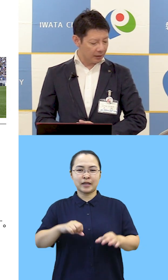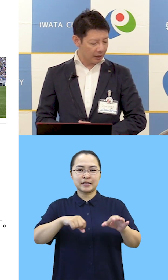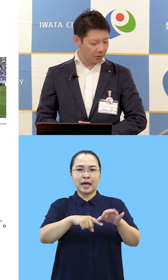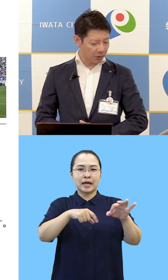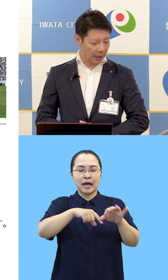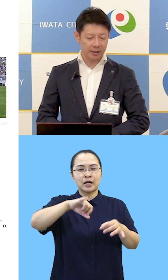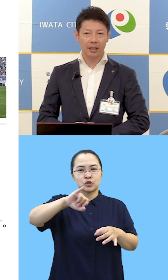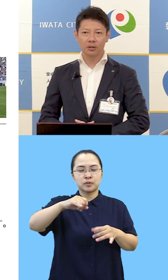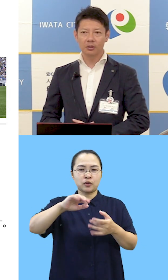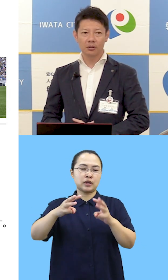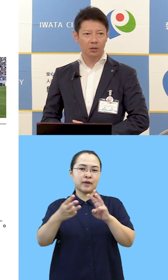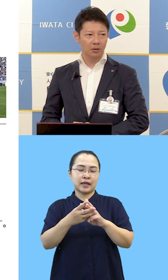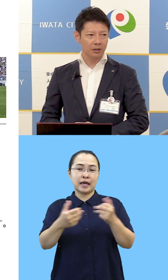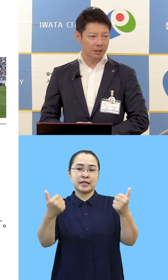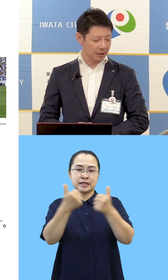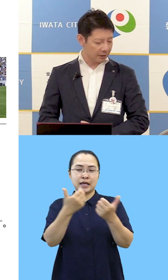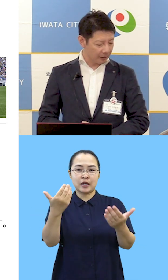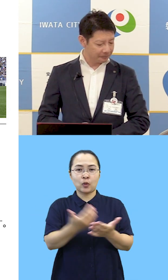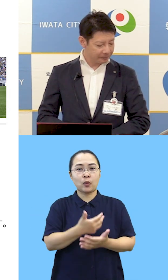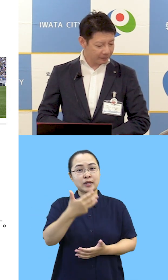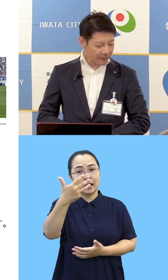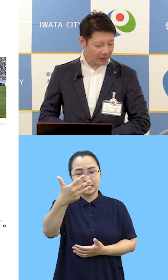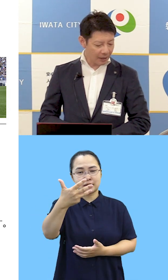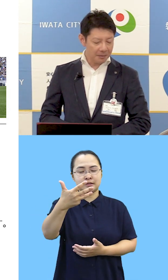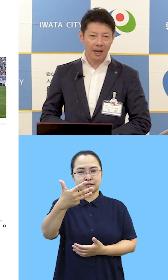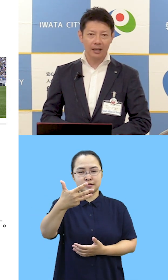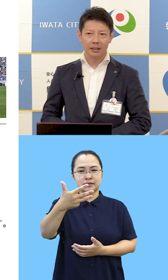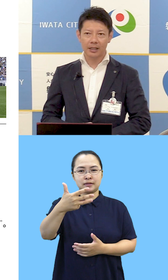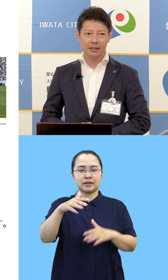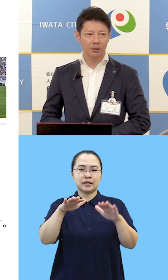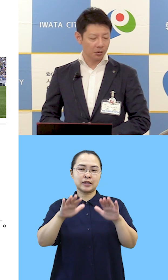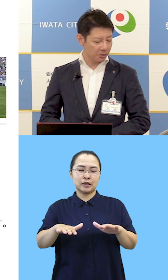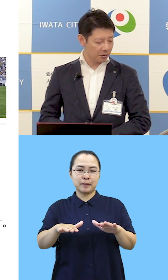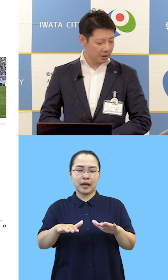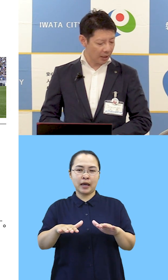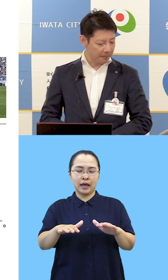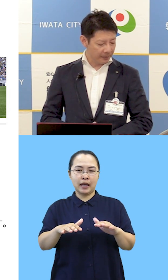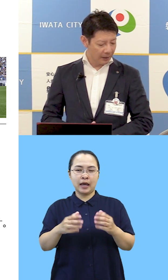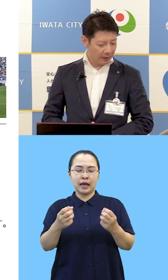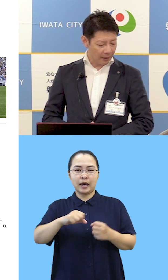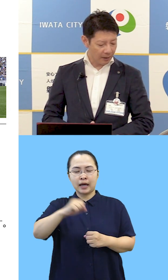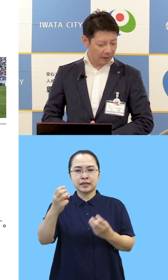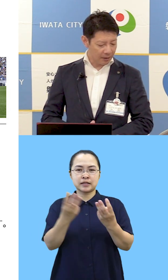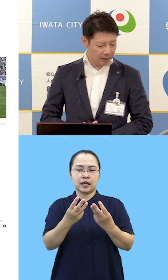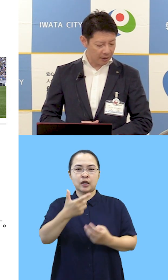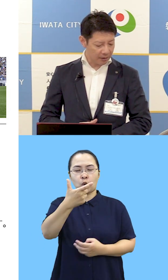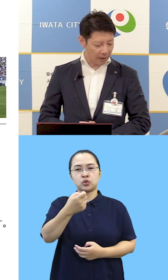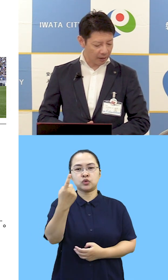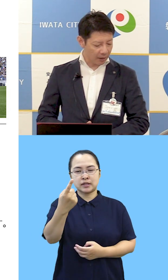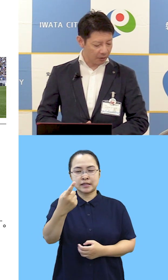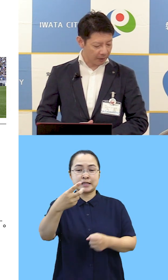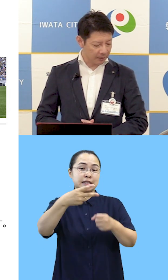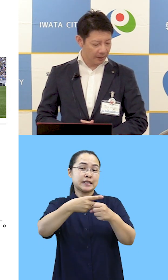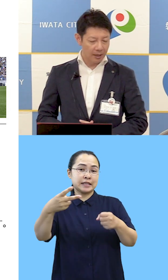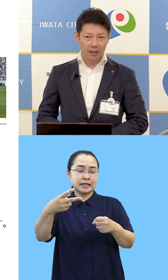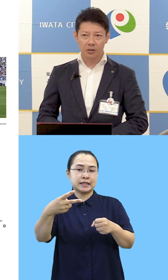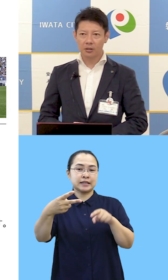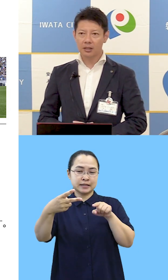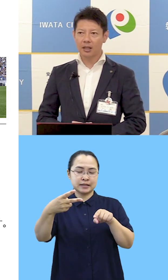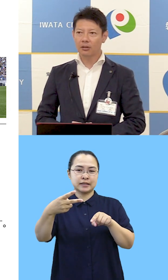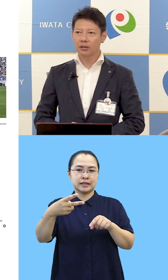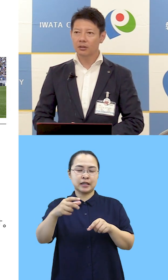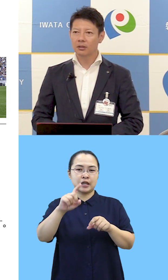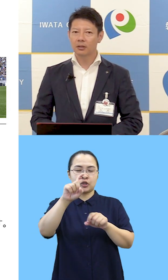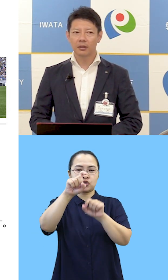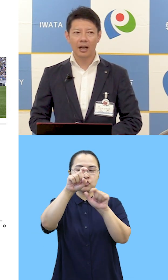田は残り8試合というところになりまして、今勝ち点61で2位につけております。10